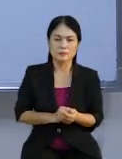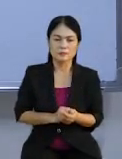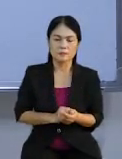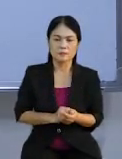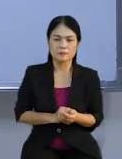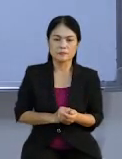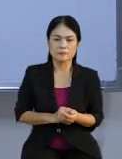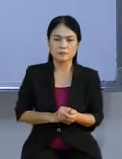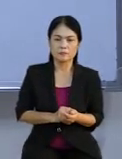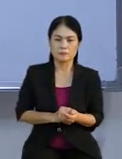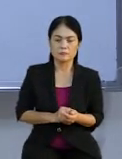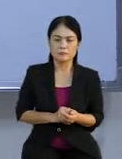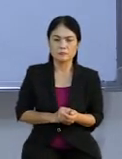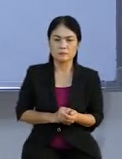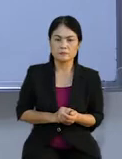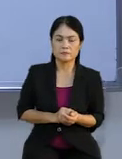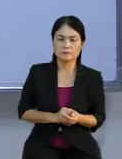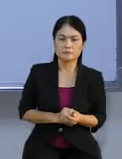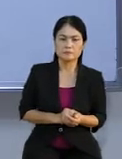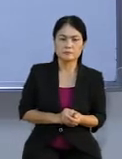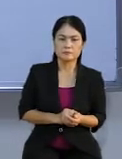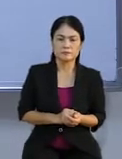này dương bàn